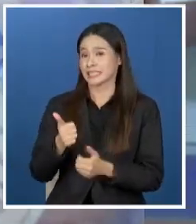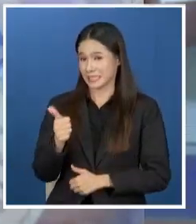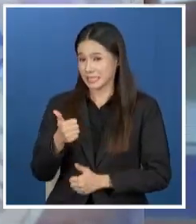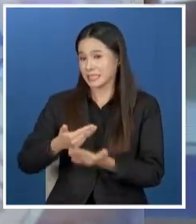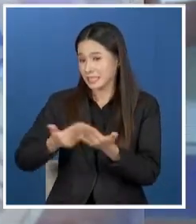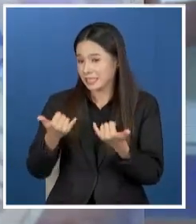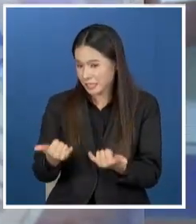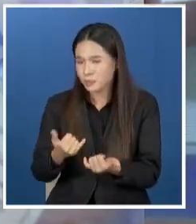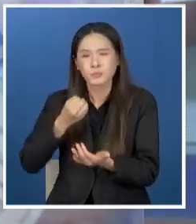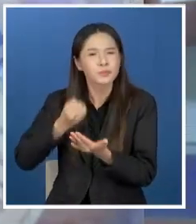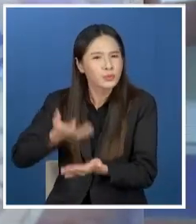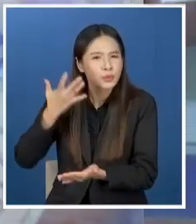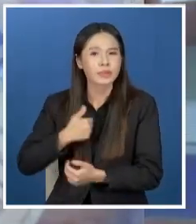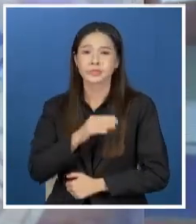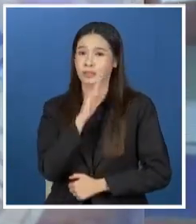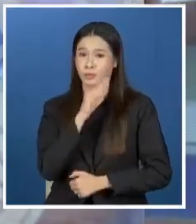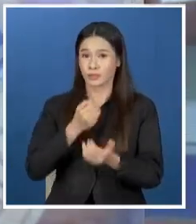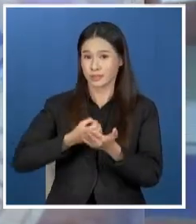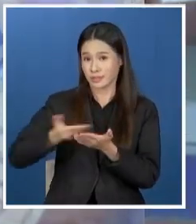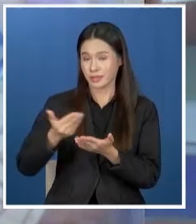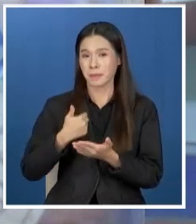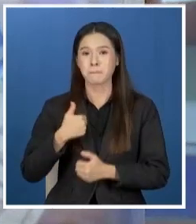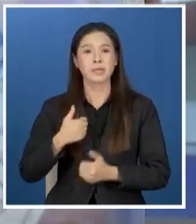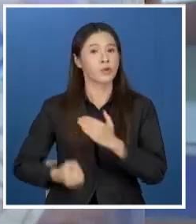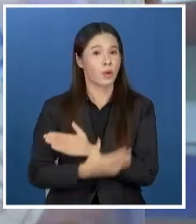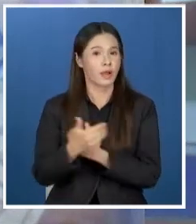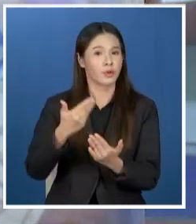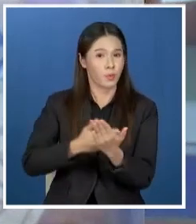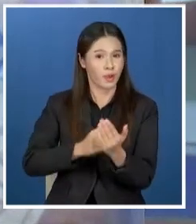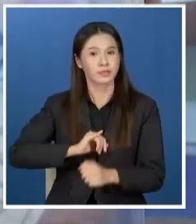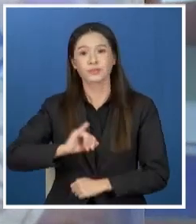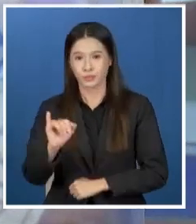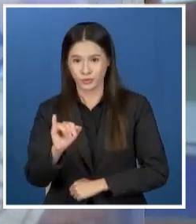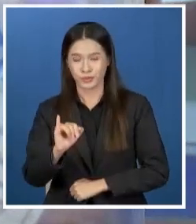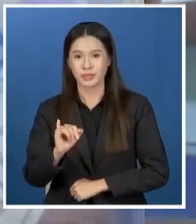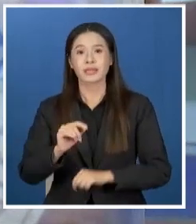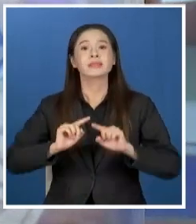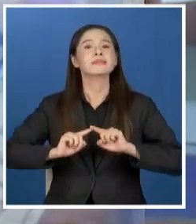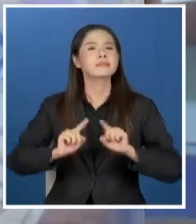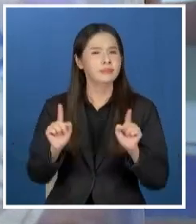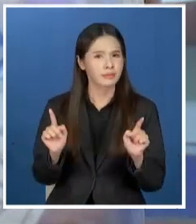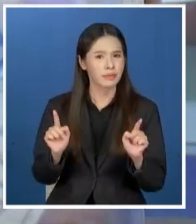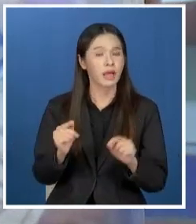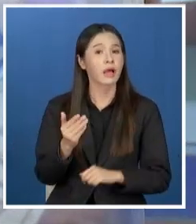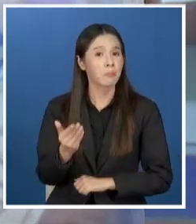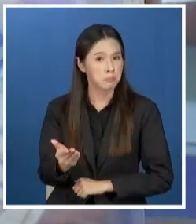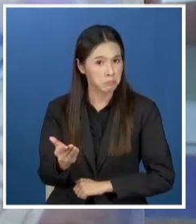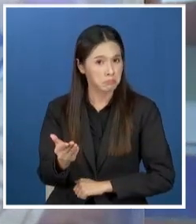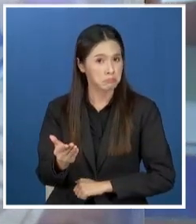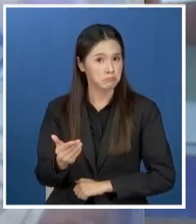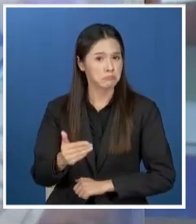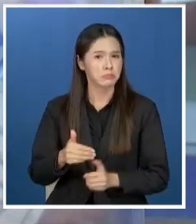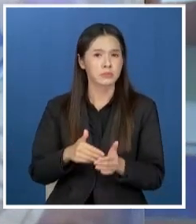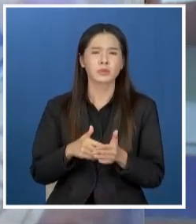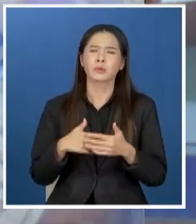ซื้อแผงนี่รวยถ้าคุณซื้อแล้วคุณมีโอกาสถูกหวยแต่คุณอาจจะต้องอ่